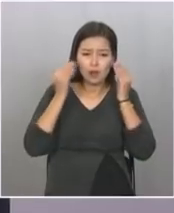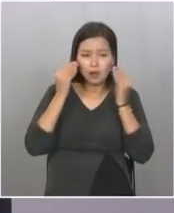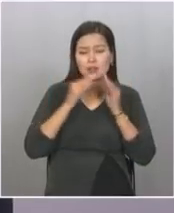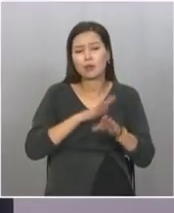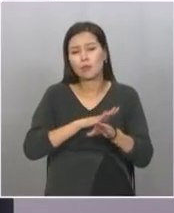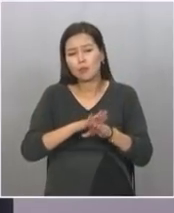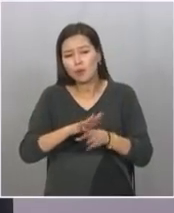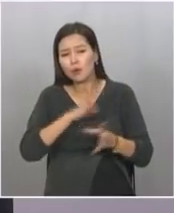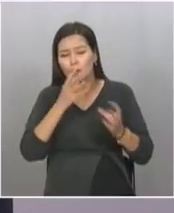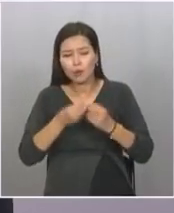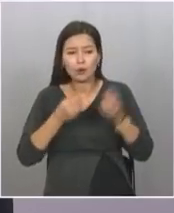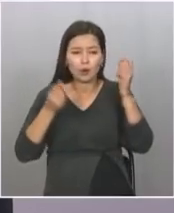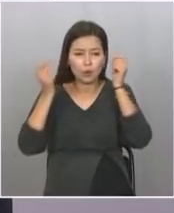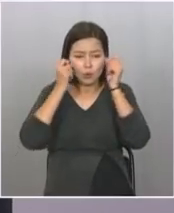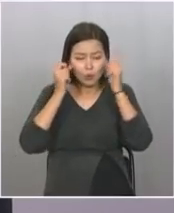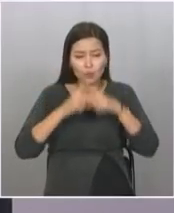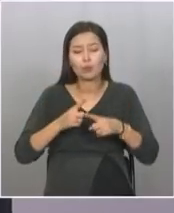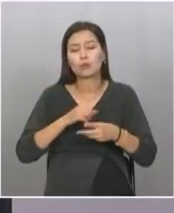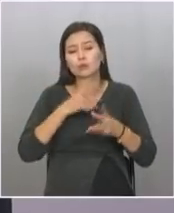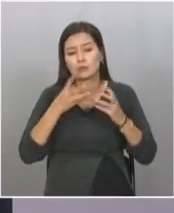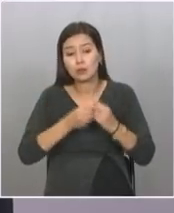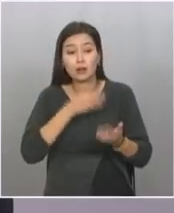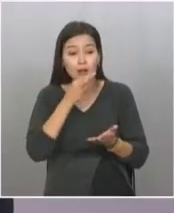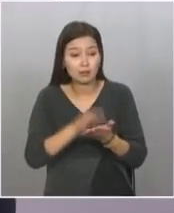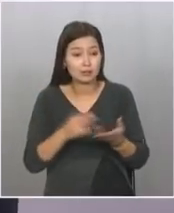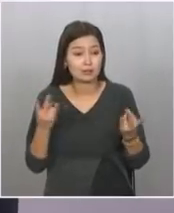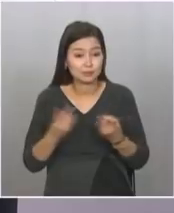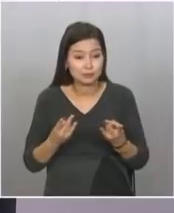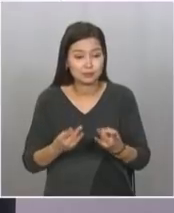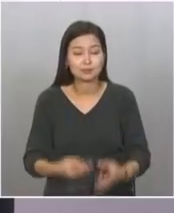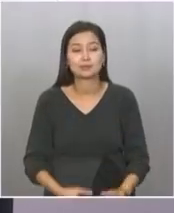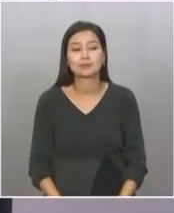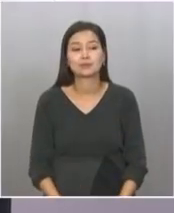көз қарасымызды және пікірімізді білдіреміз.